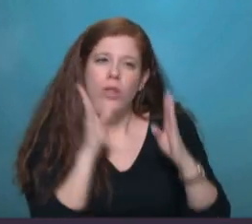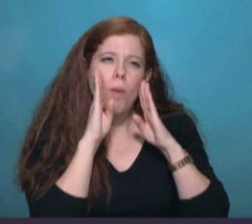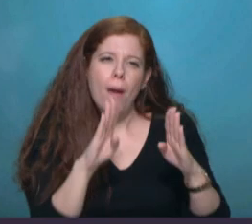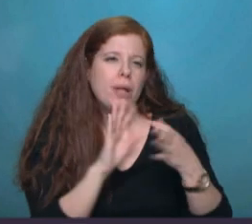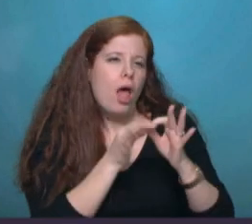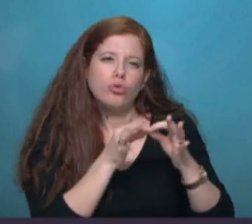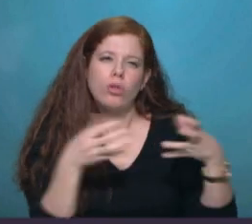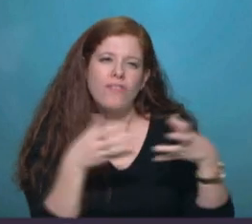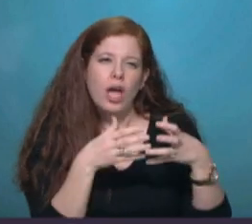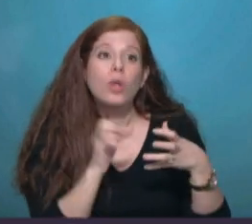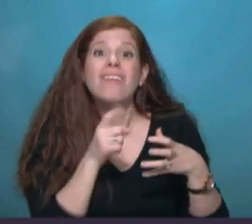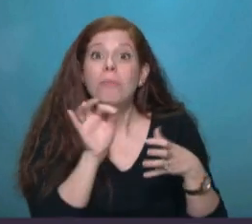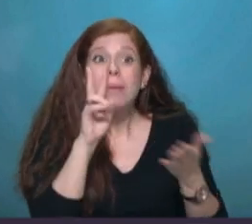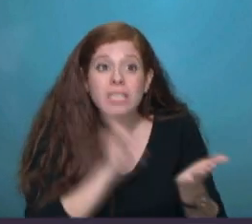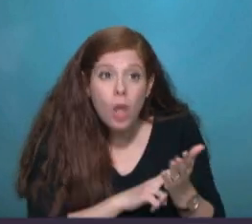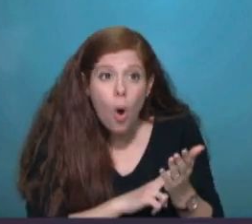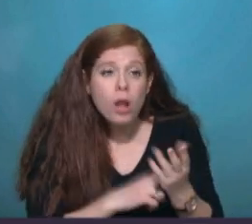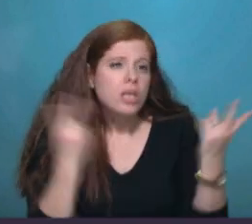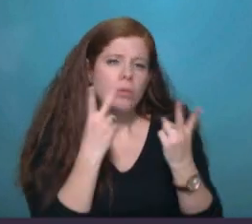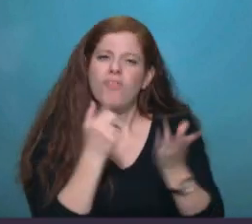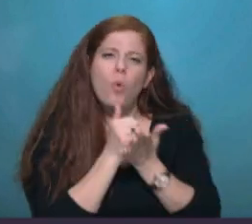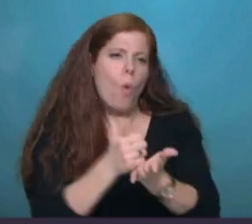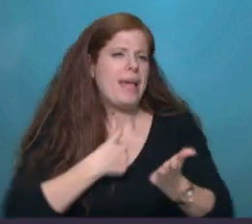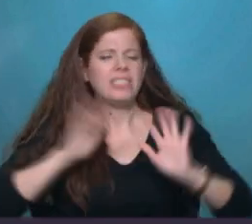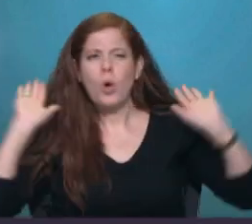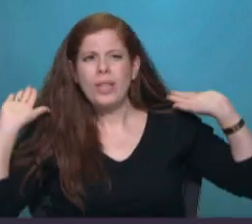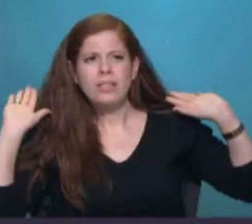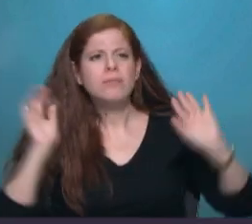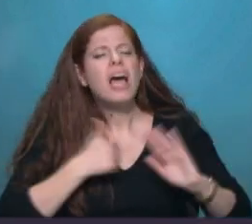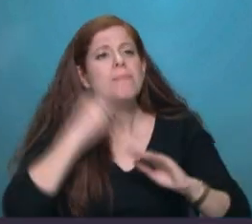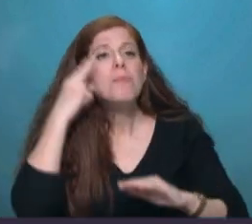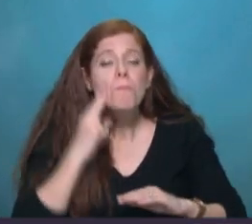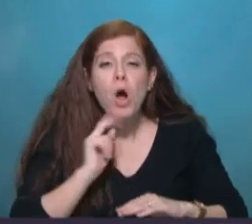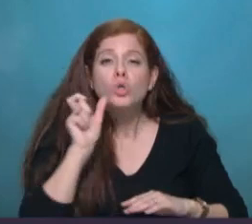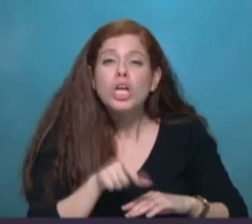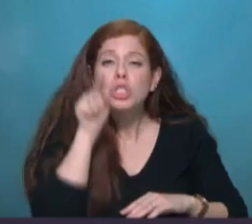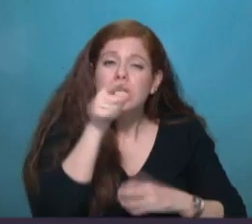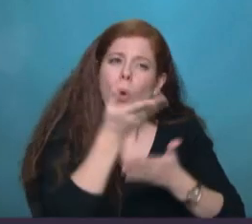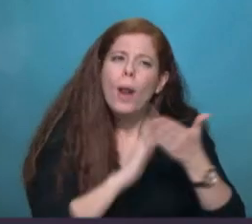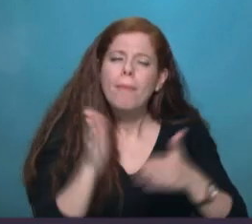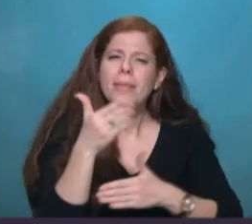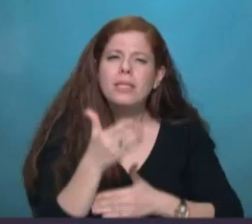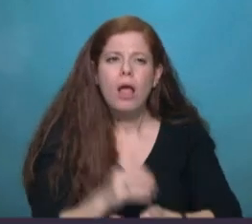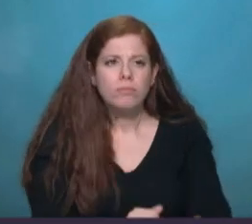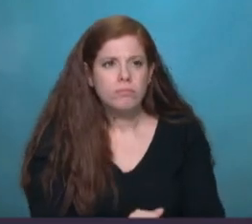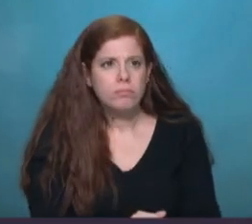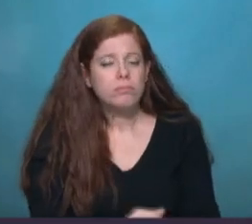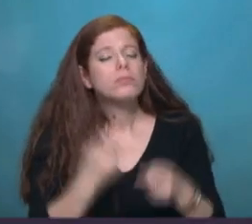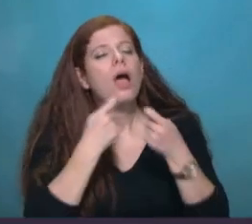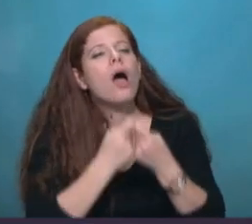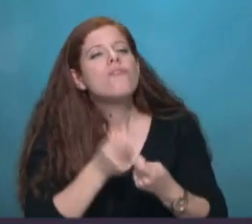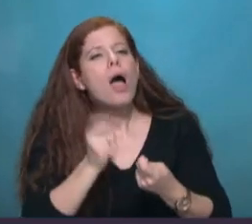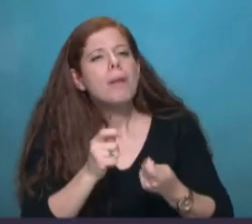למודוע דה לו בגד, פהו טבע לא מה ימסלניש ומה ישרפניש אם דנה די מבלד מאסלה. החבר הפרלמנט שנמצא